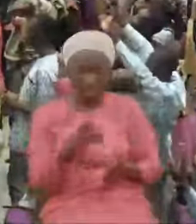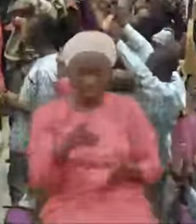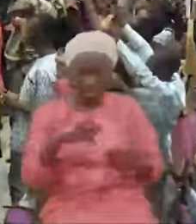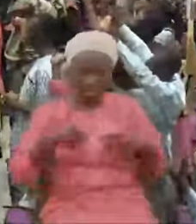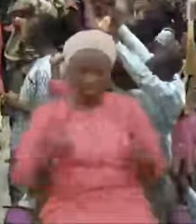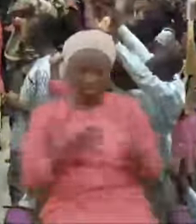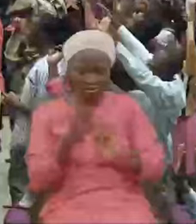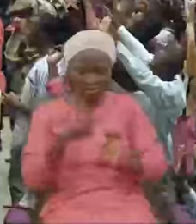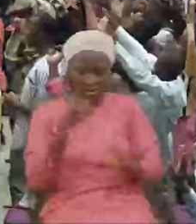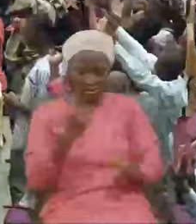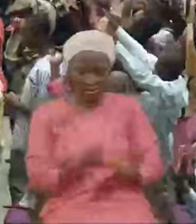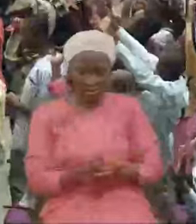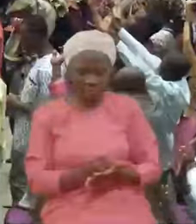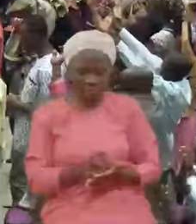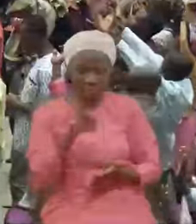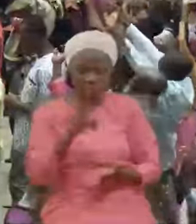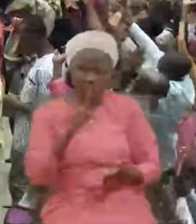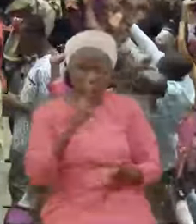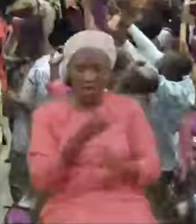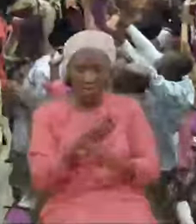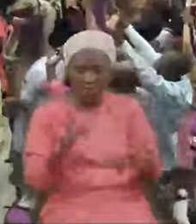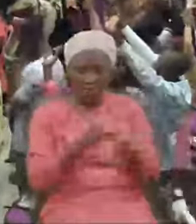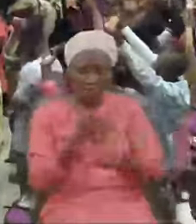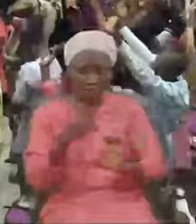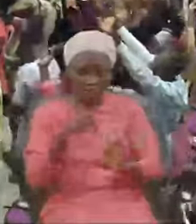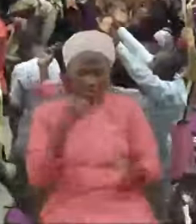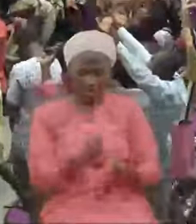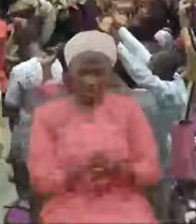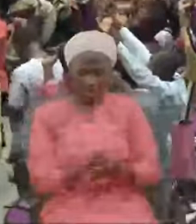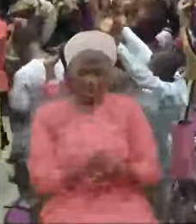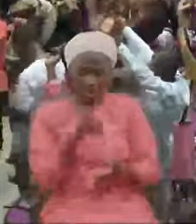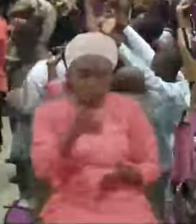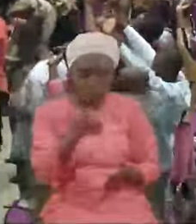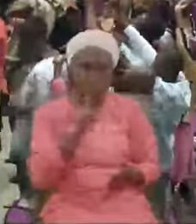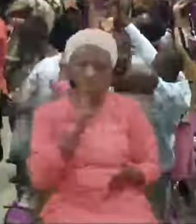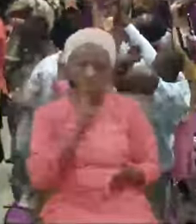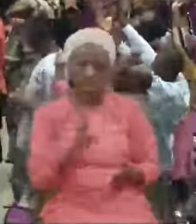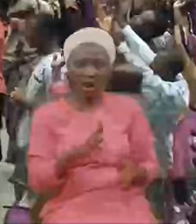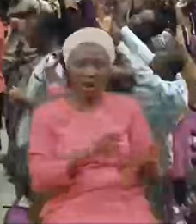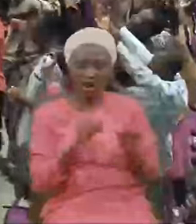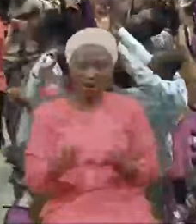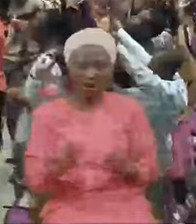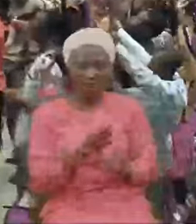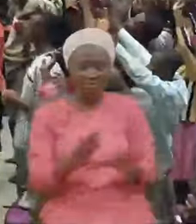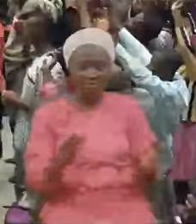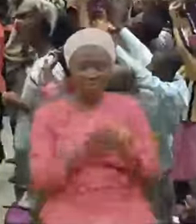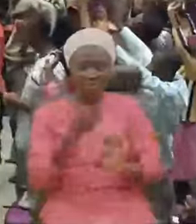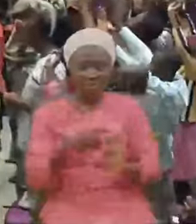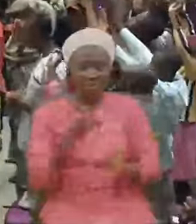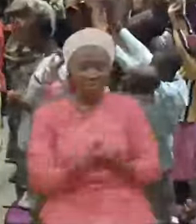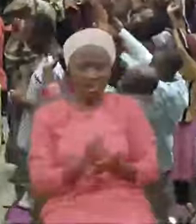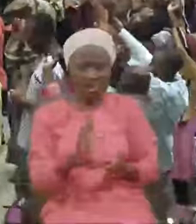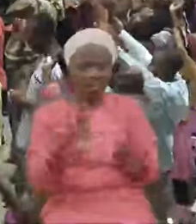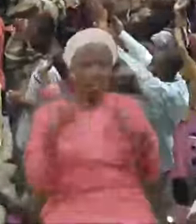Vous êtes guéri. Vous êtes délivré. Vous êtes affranchi. Vos jougs